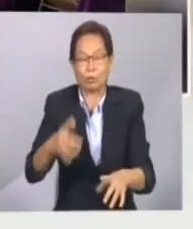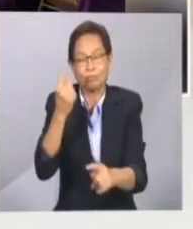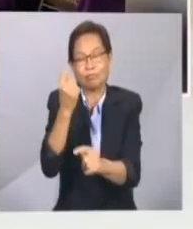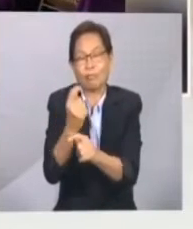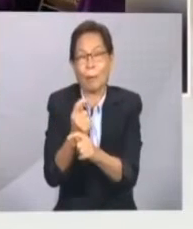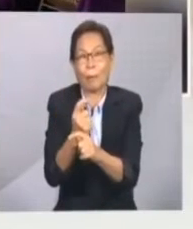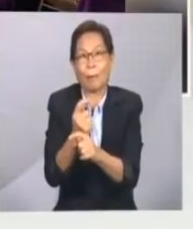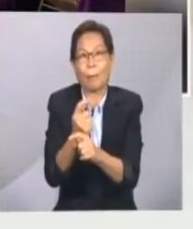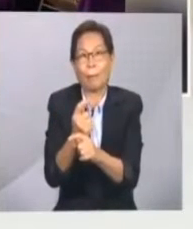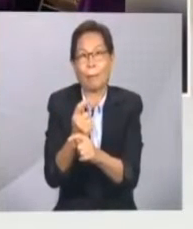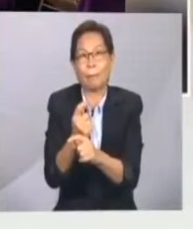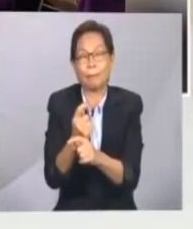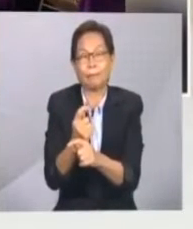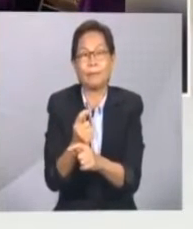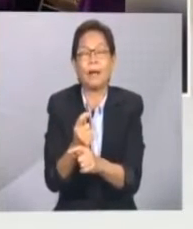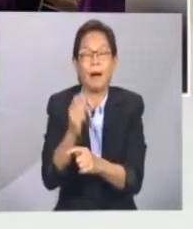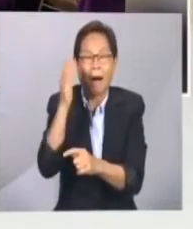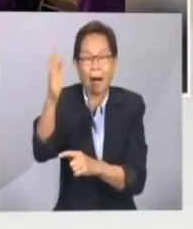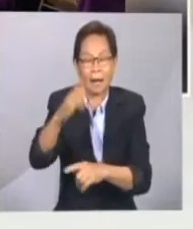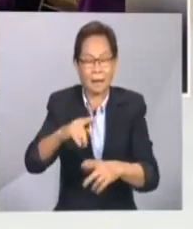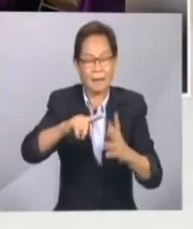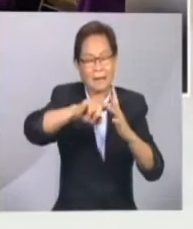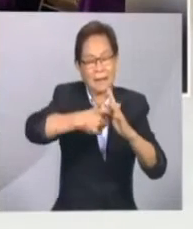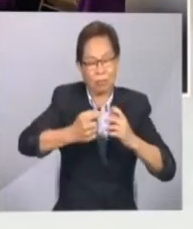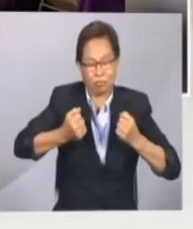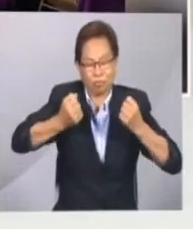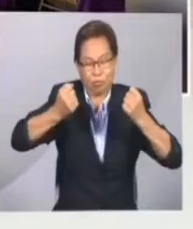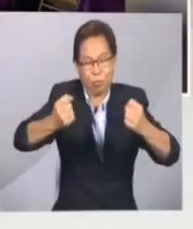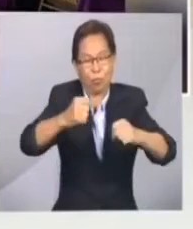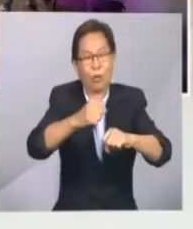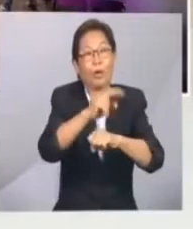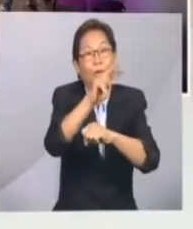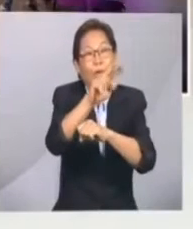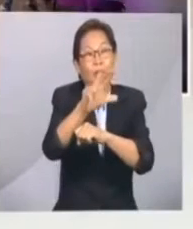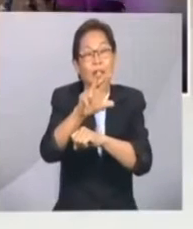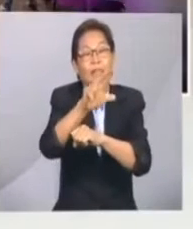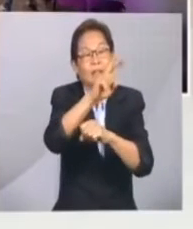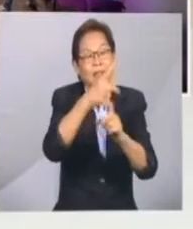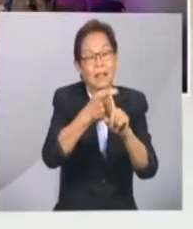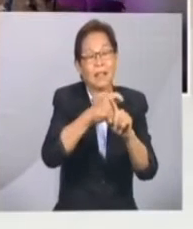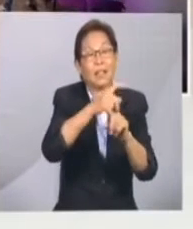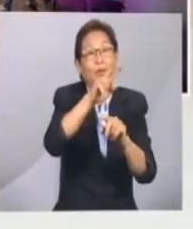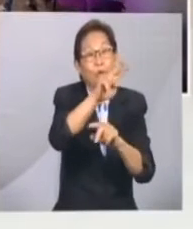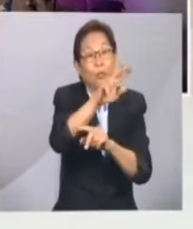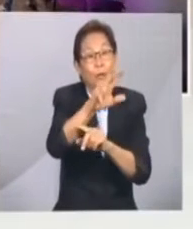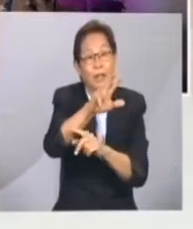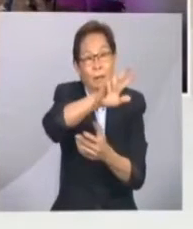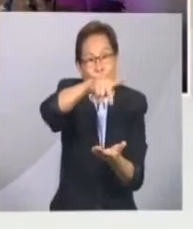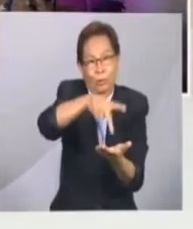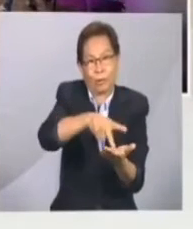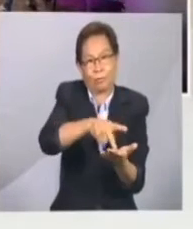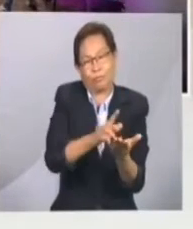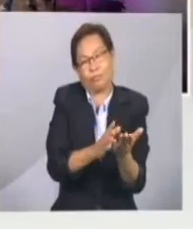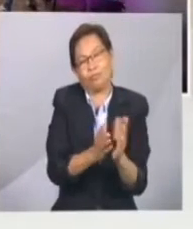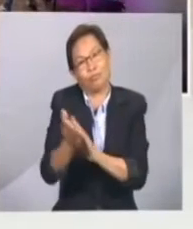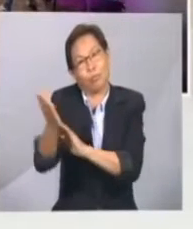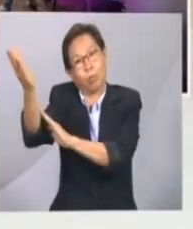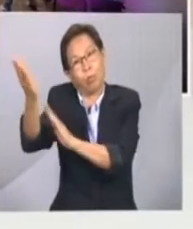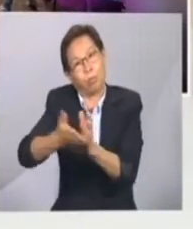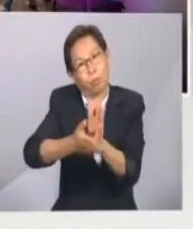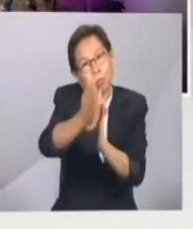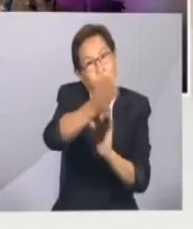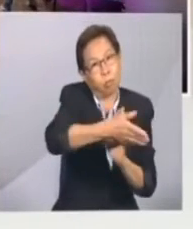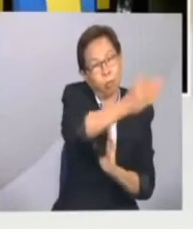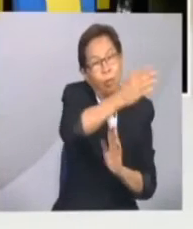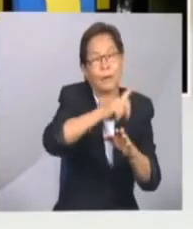dan mereka akan berlepas daripada 23 pusat pelepasan. Manakala di zon Perak,